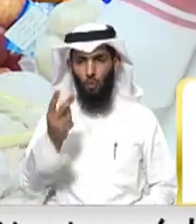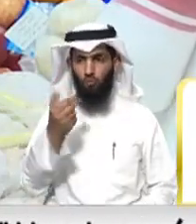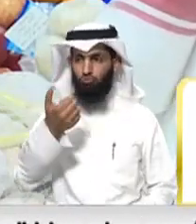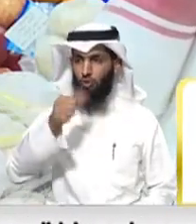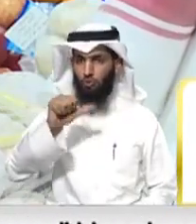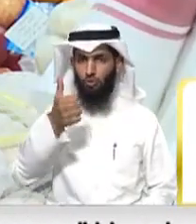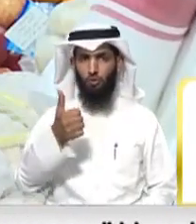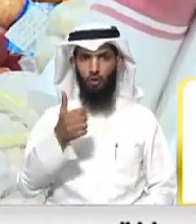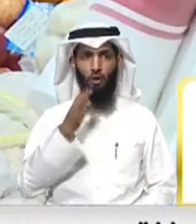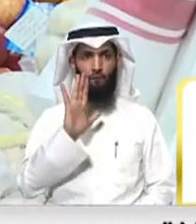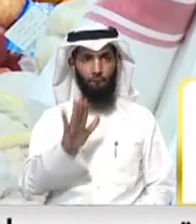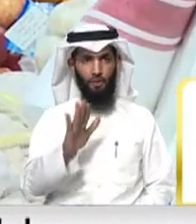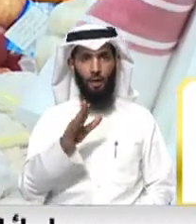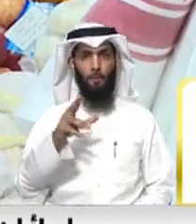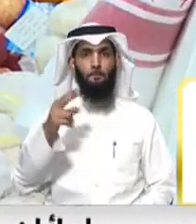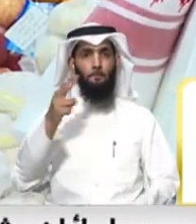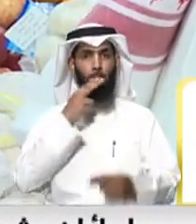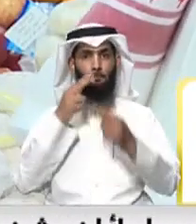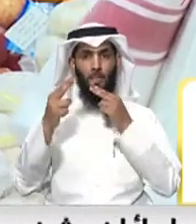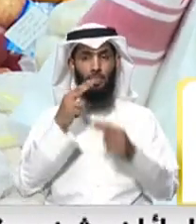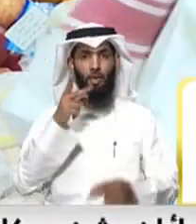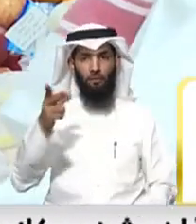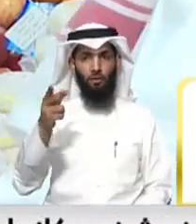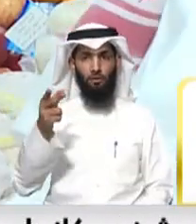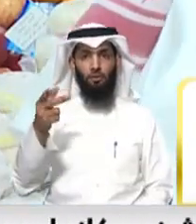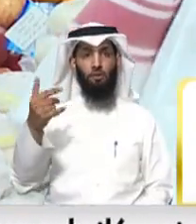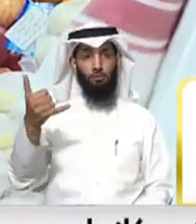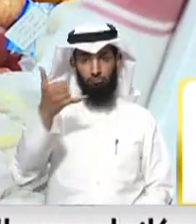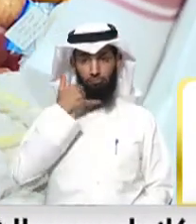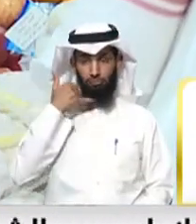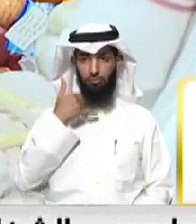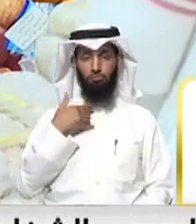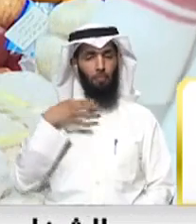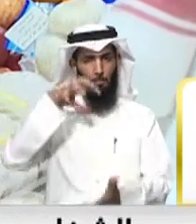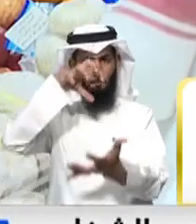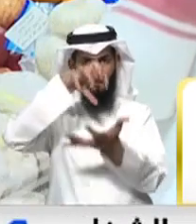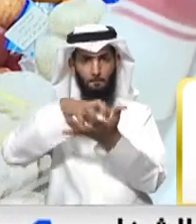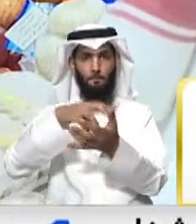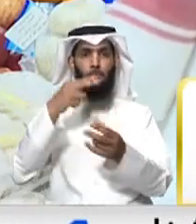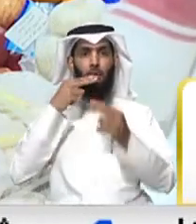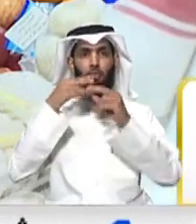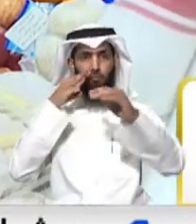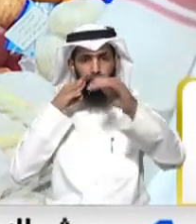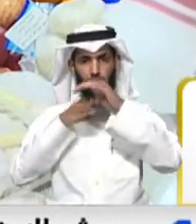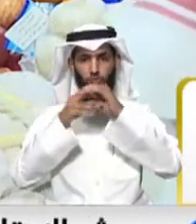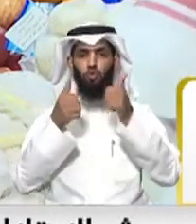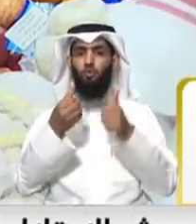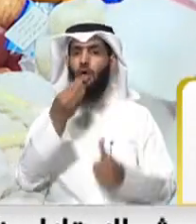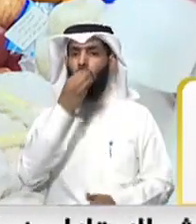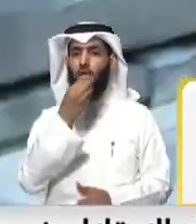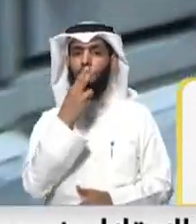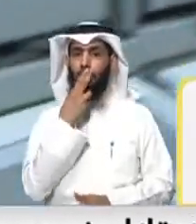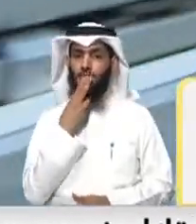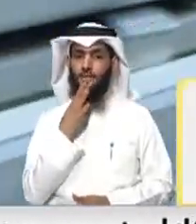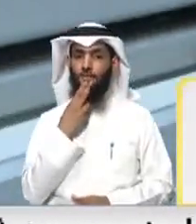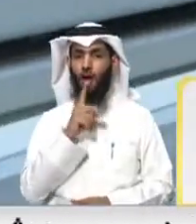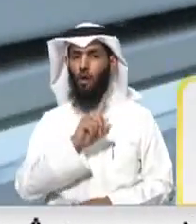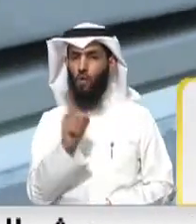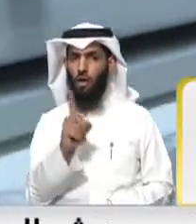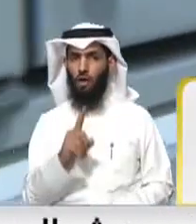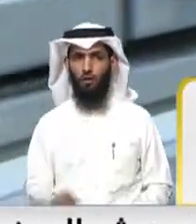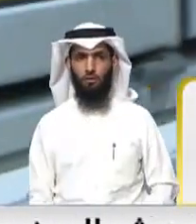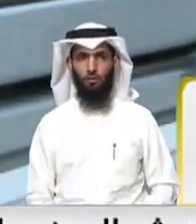في طلبات من المطاعم يبلغون على نطلع عليها تفتيش ونتأكد من المواد الغذائية سليمة ولا غير سليمة.